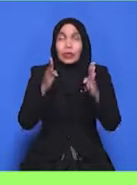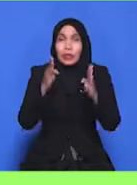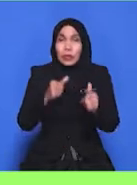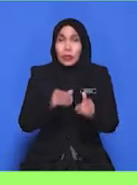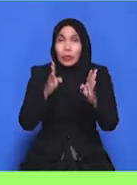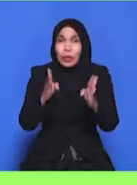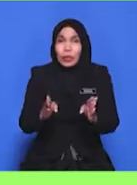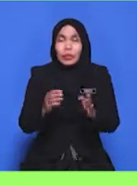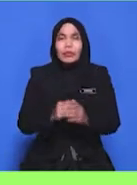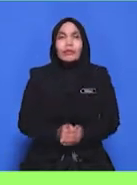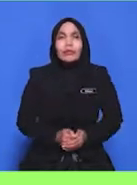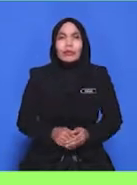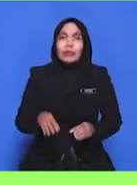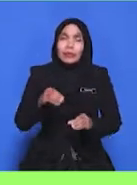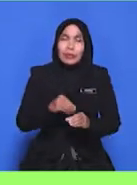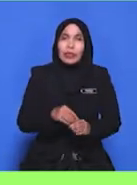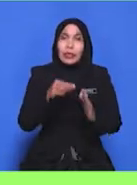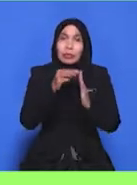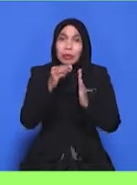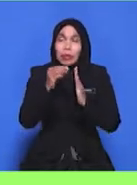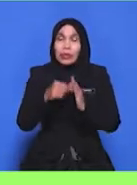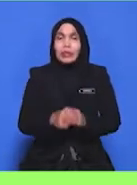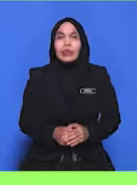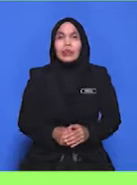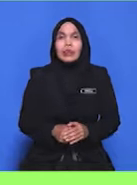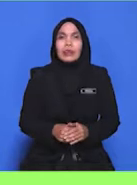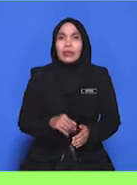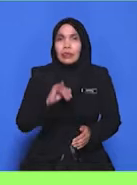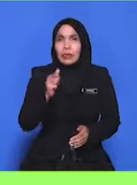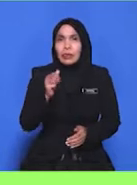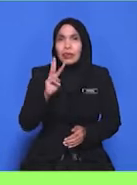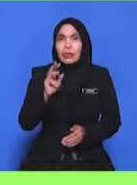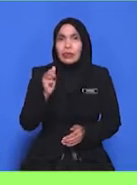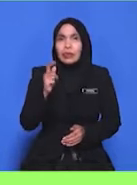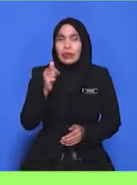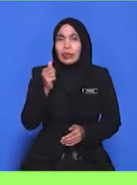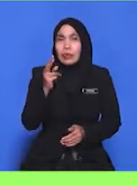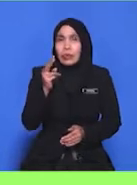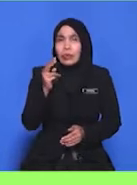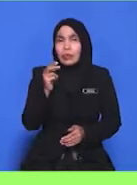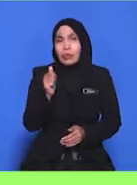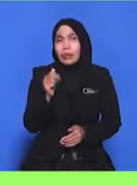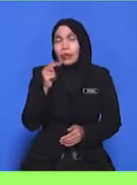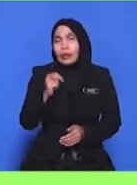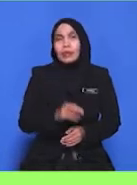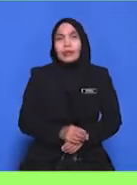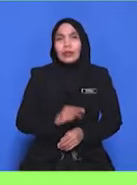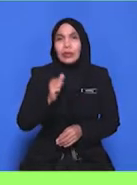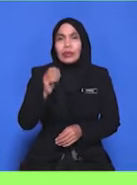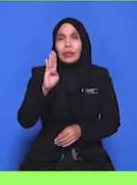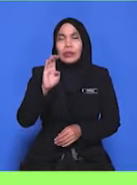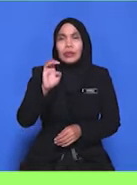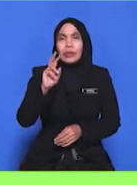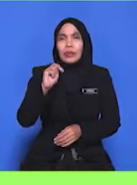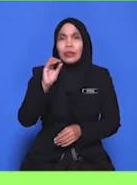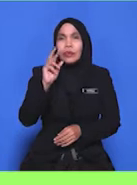Barbar dalam pemilihan jawatan gubernur. Siapa mawali ini? Mawali ialah orang